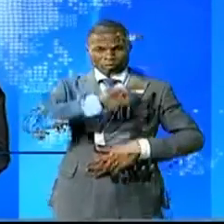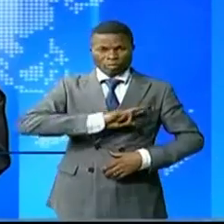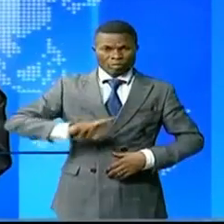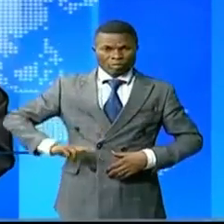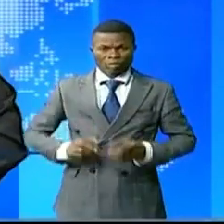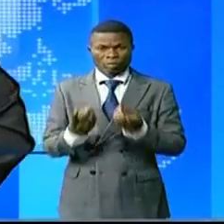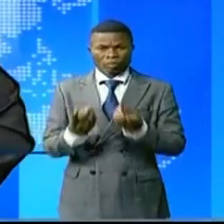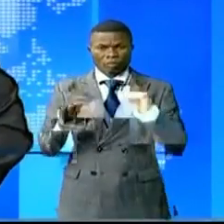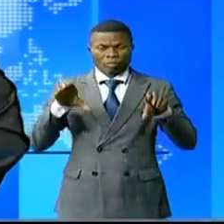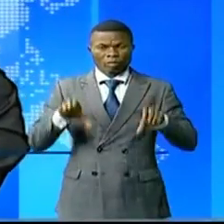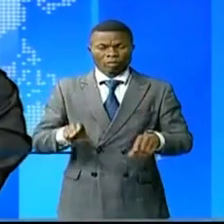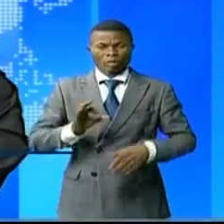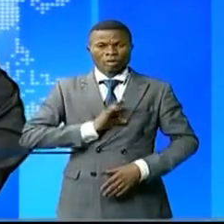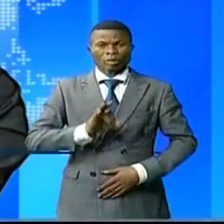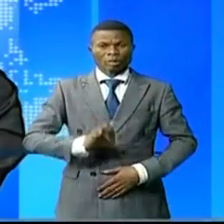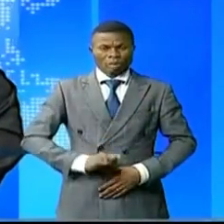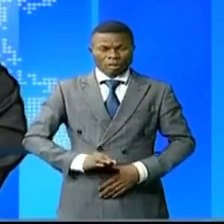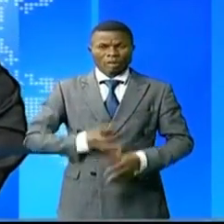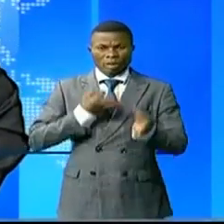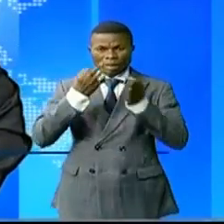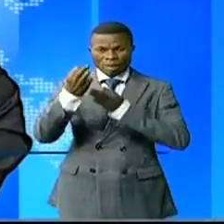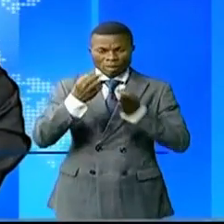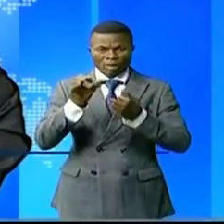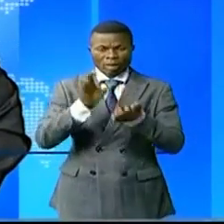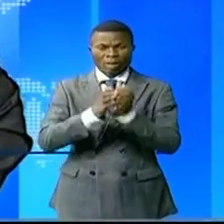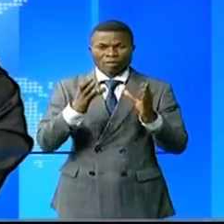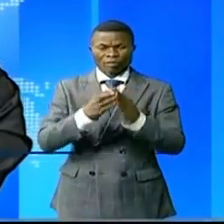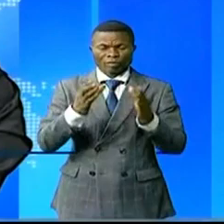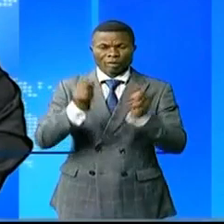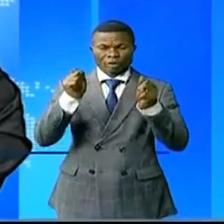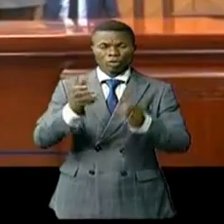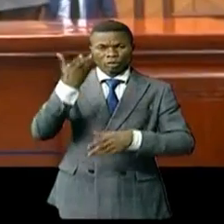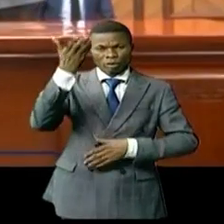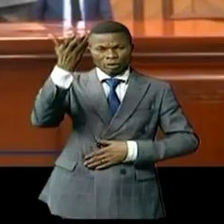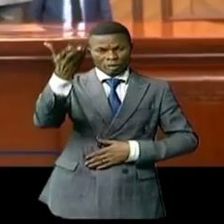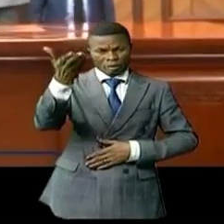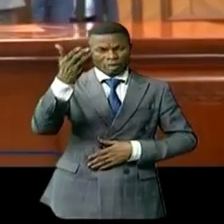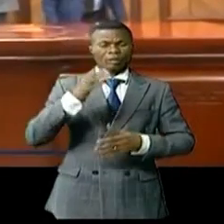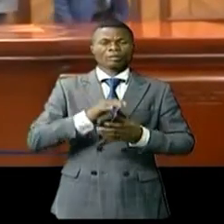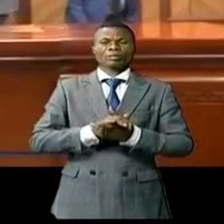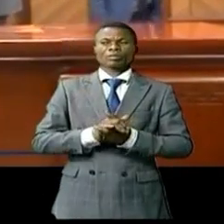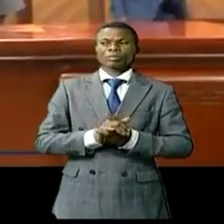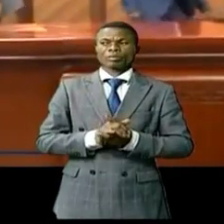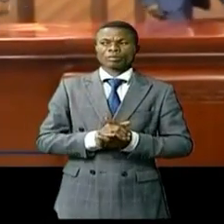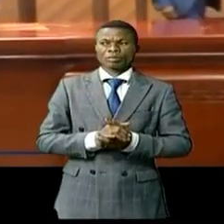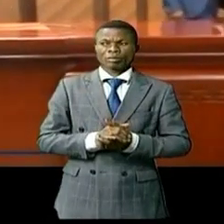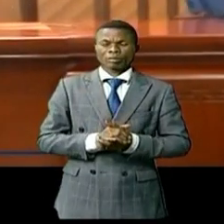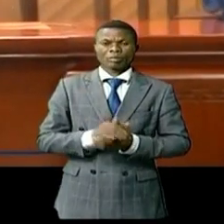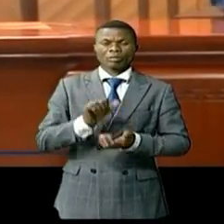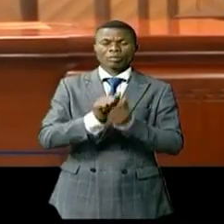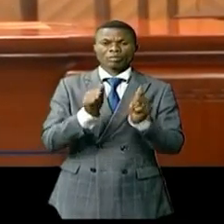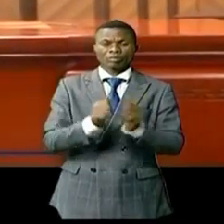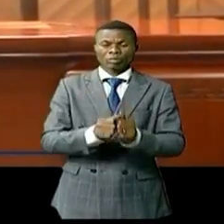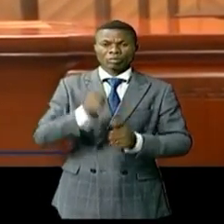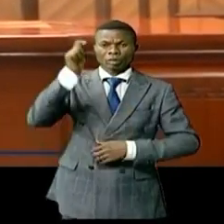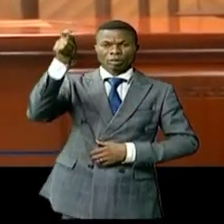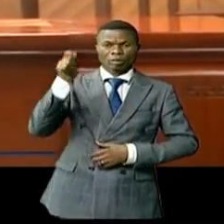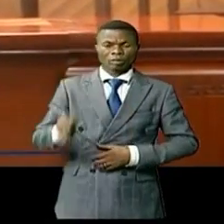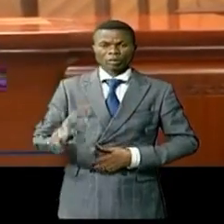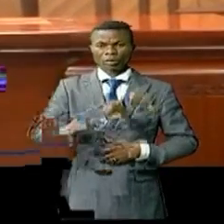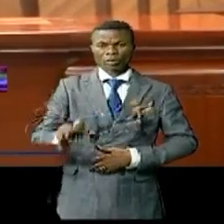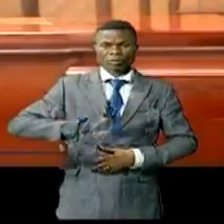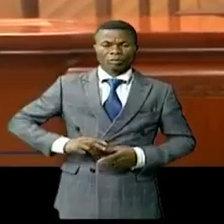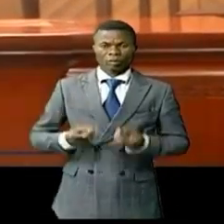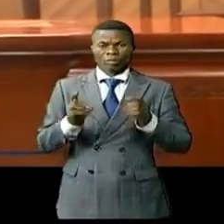Antoine Tshisekedi Tshilombo. On fait le point avec Pierre Kibambiso Moïsa. Outre les grands efforts des forces armées de la RDC,